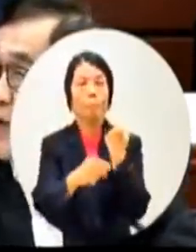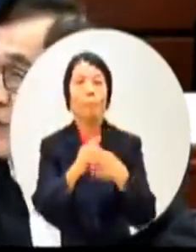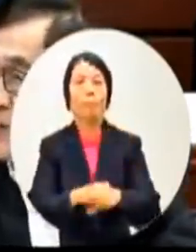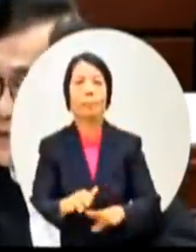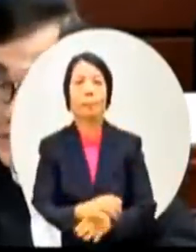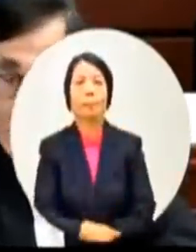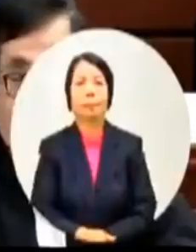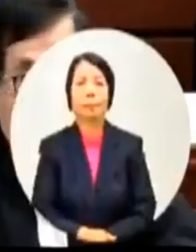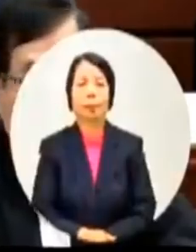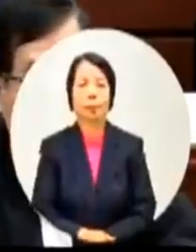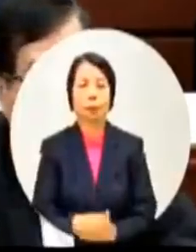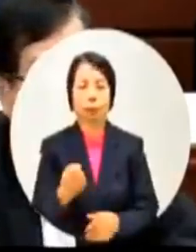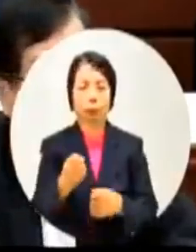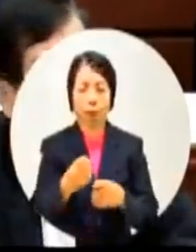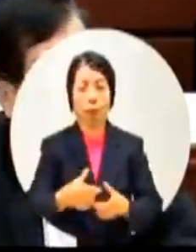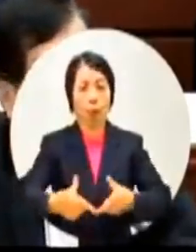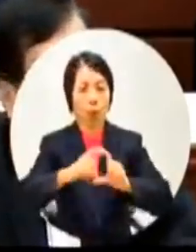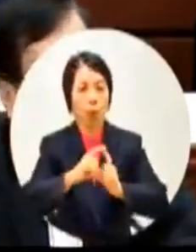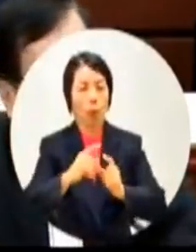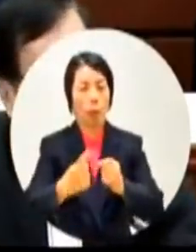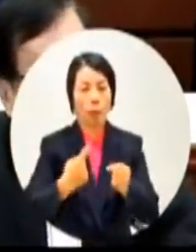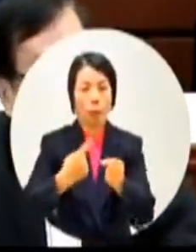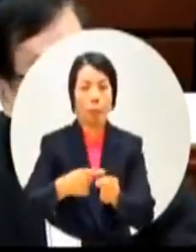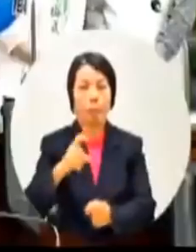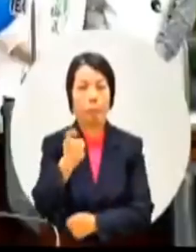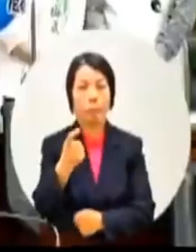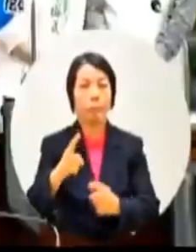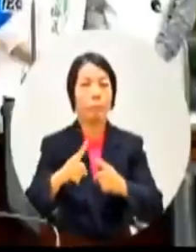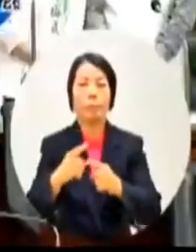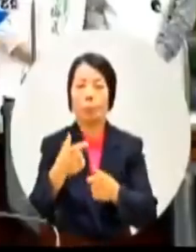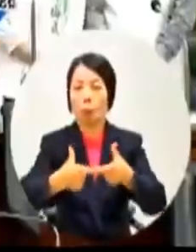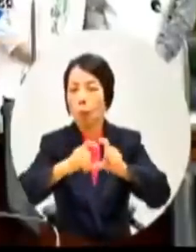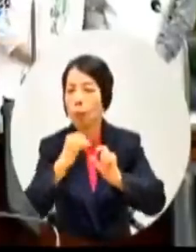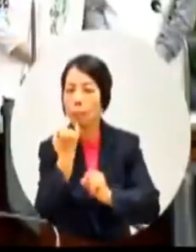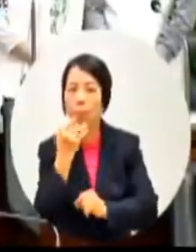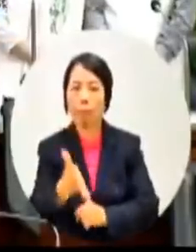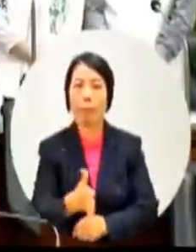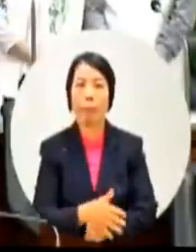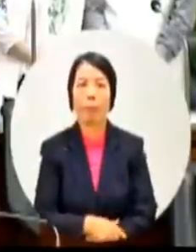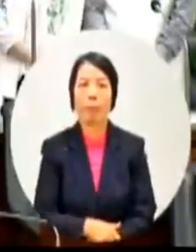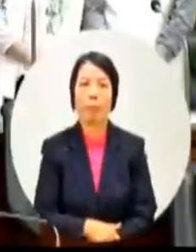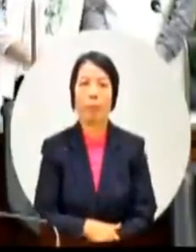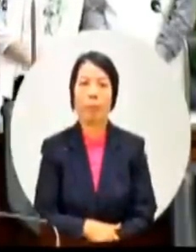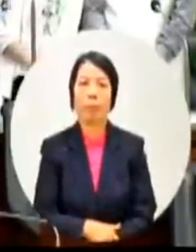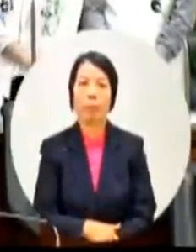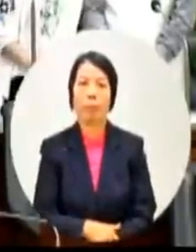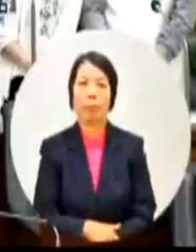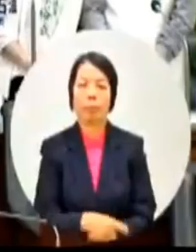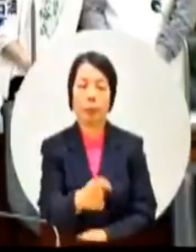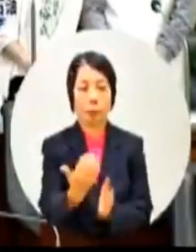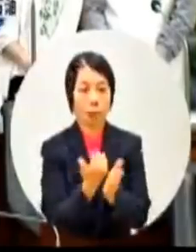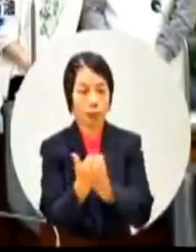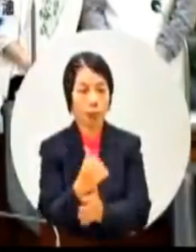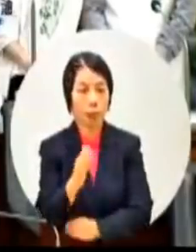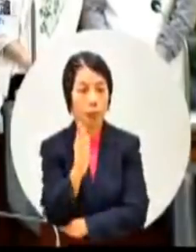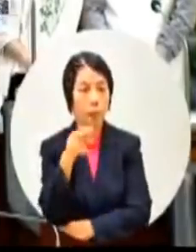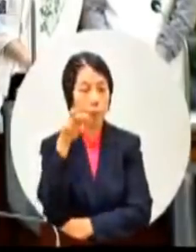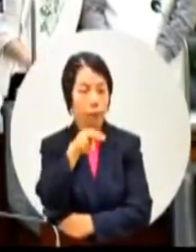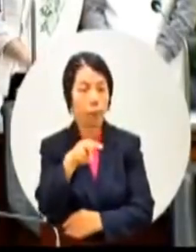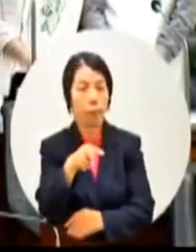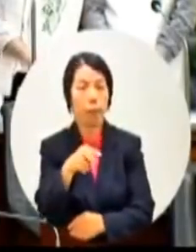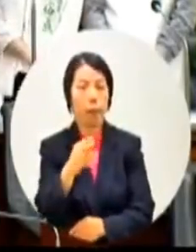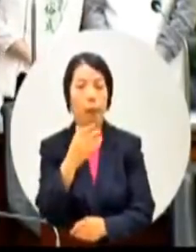到未？做袂到，哪有人无到哦？因为你有讲过啊，副市长就爱落台哦，那你做会到未？ 咱有一个目